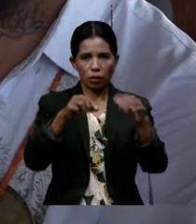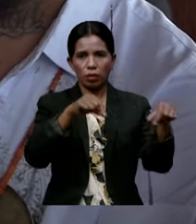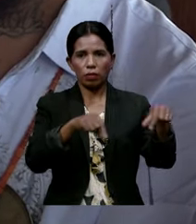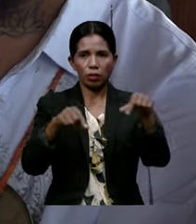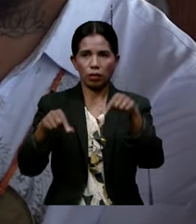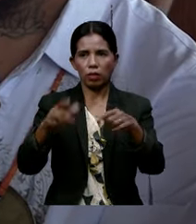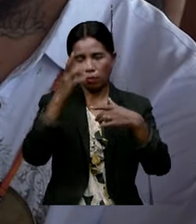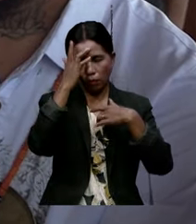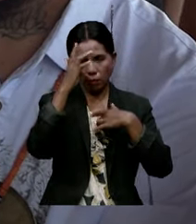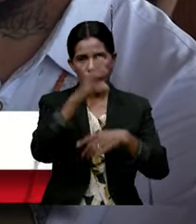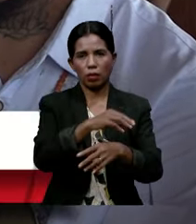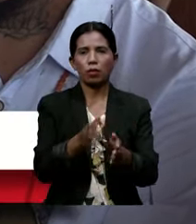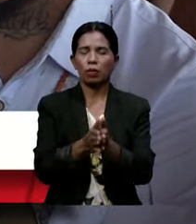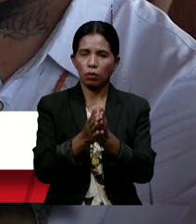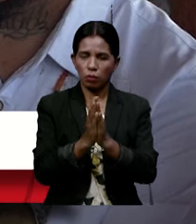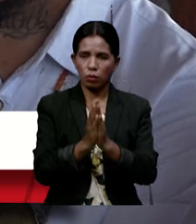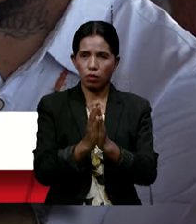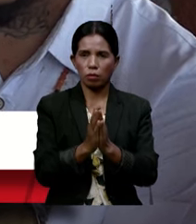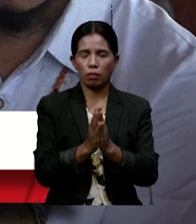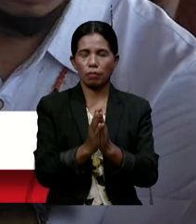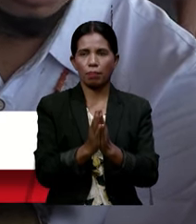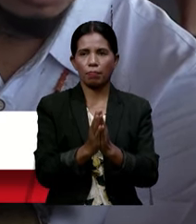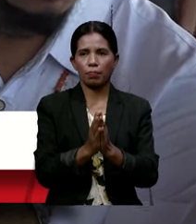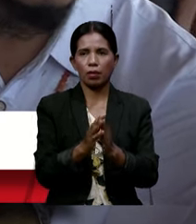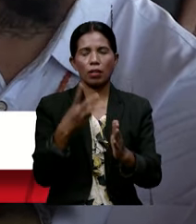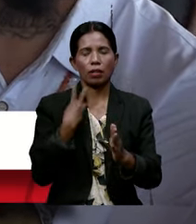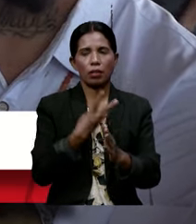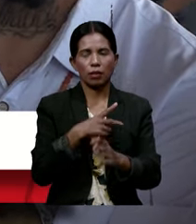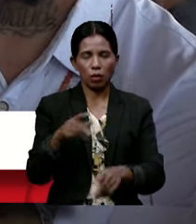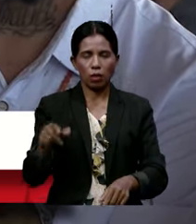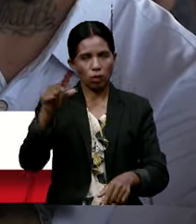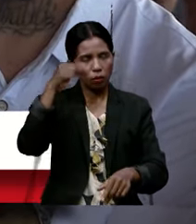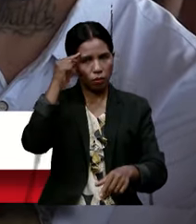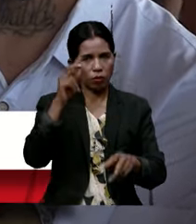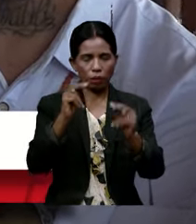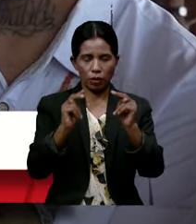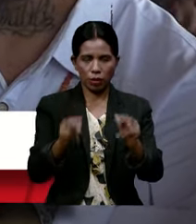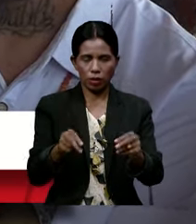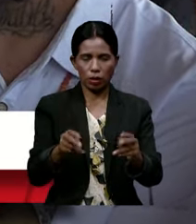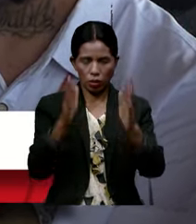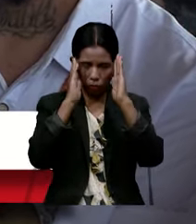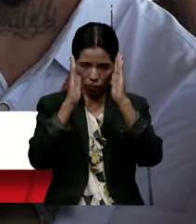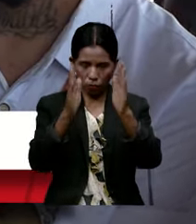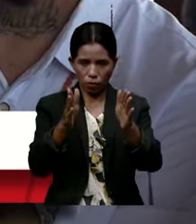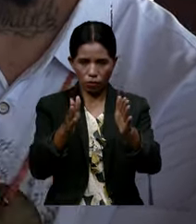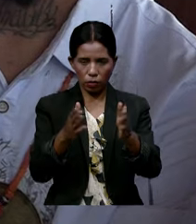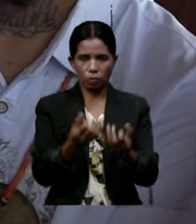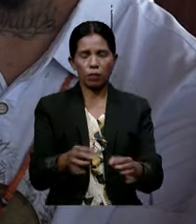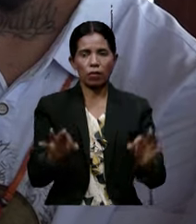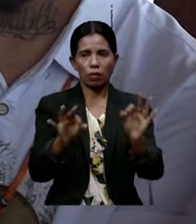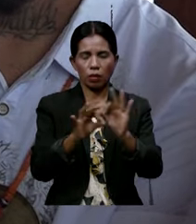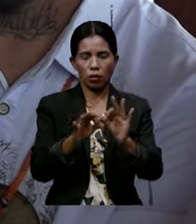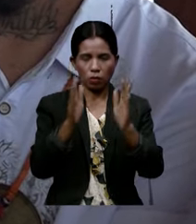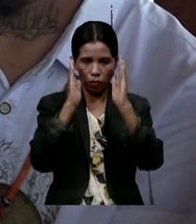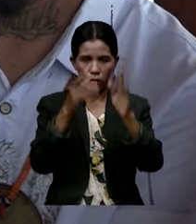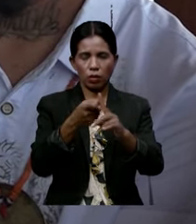inian atu husu de kata itene governman ante sira persija mos tau prioridade no atensau